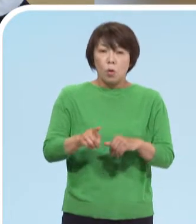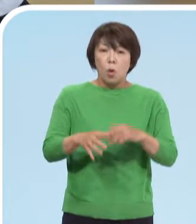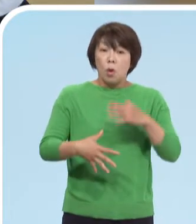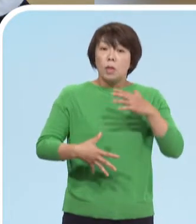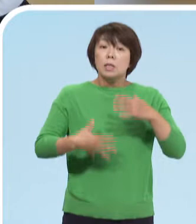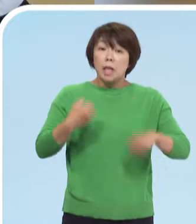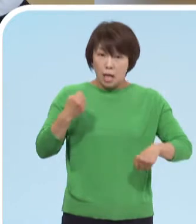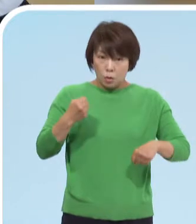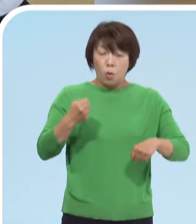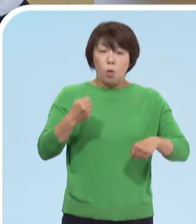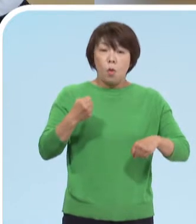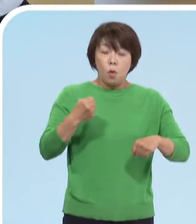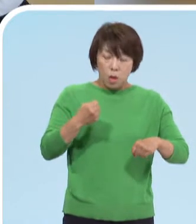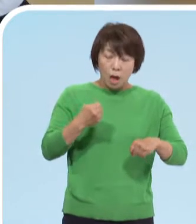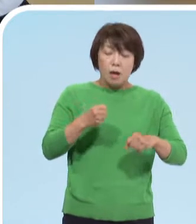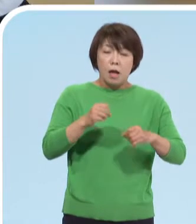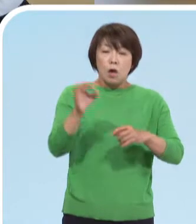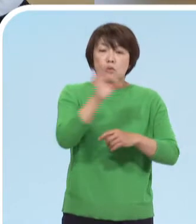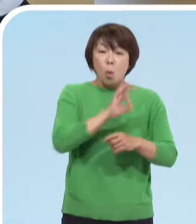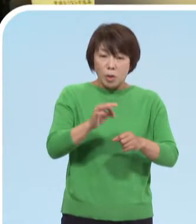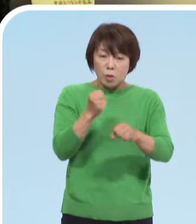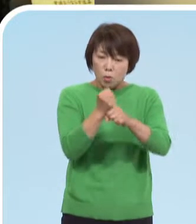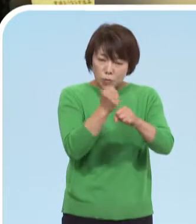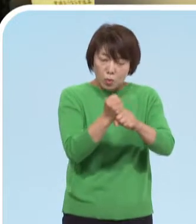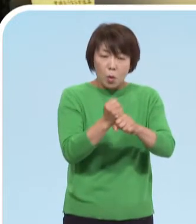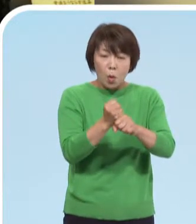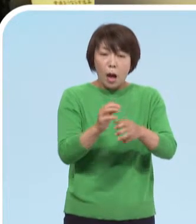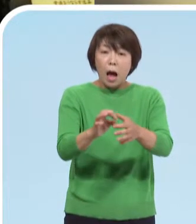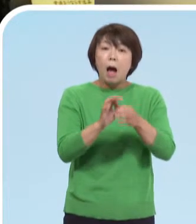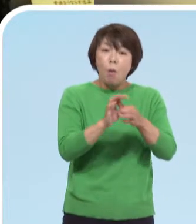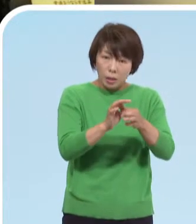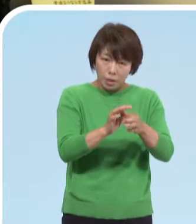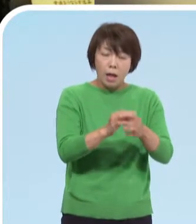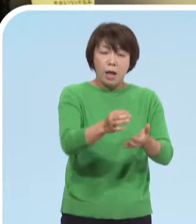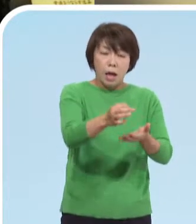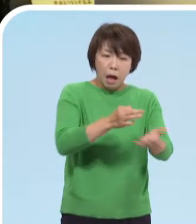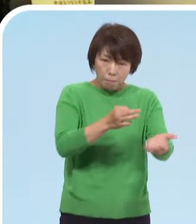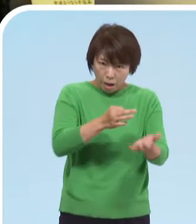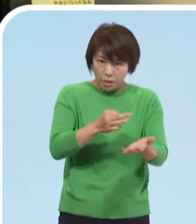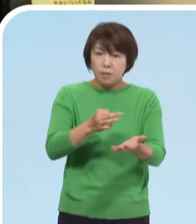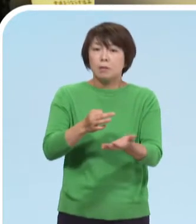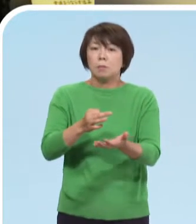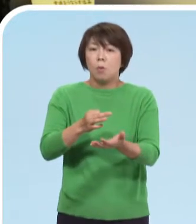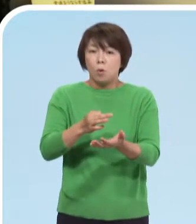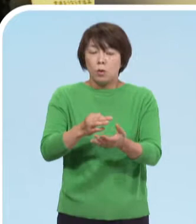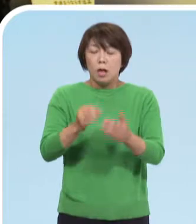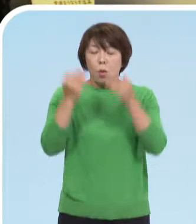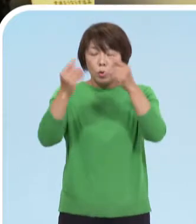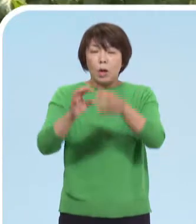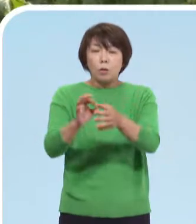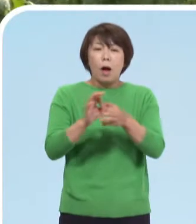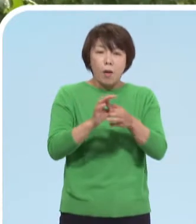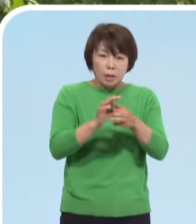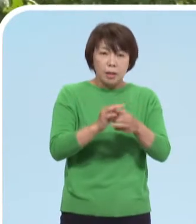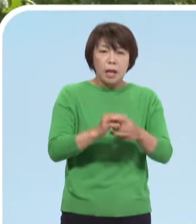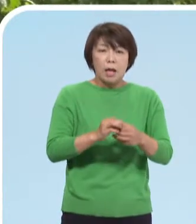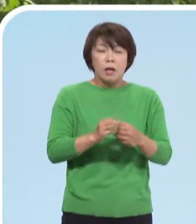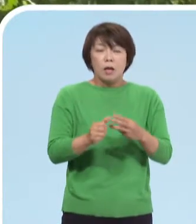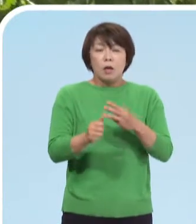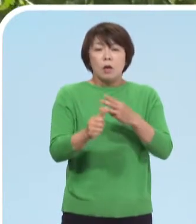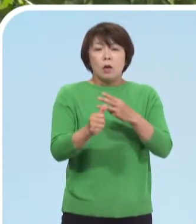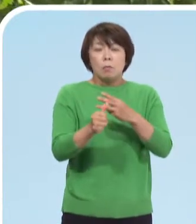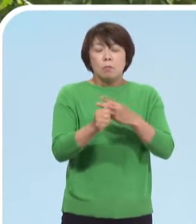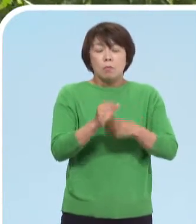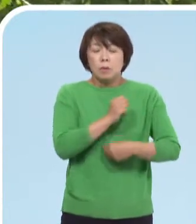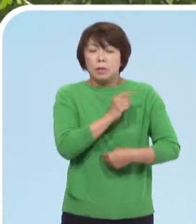業目線で商品開発に関わって製造や販売で大人の方たちと関わることで主体的に行